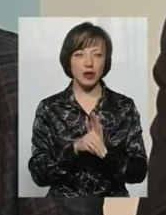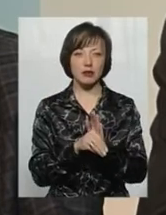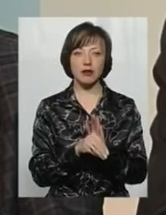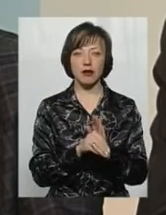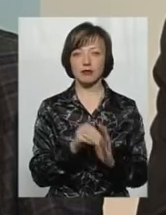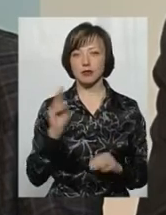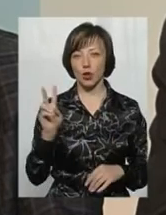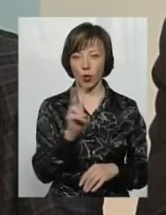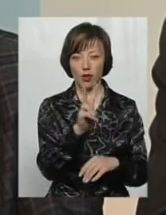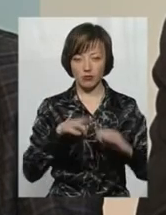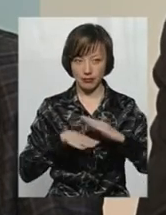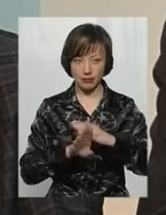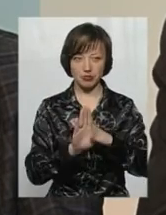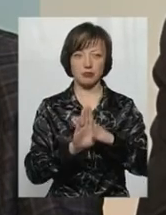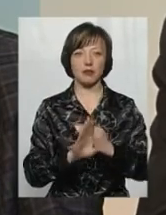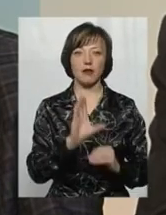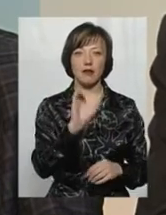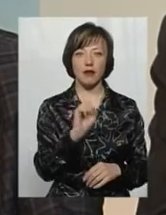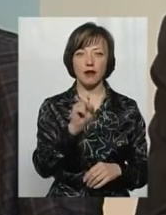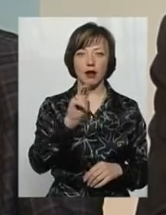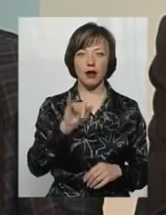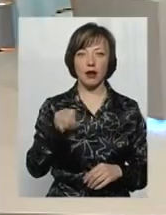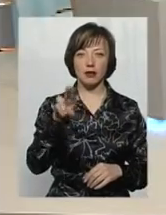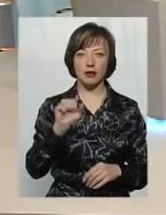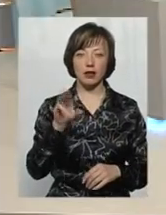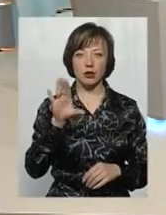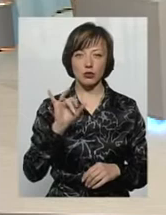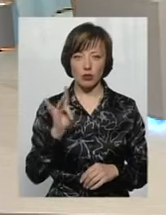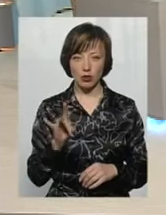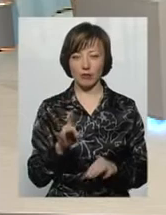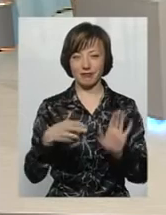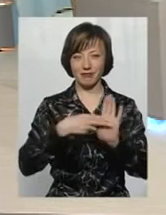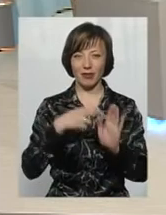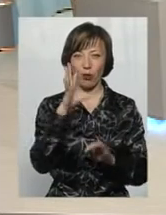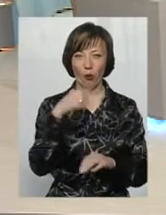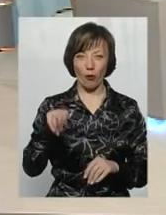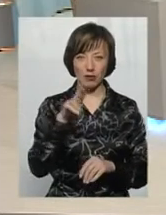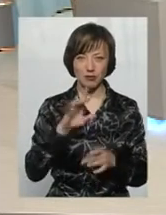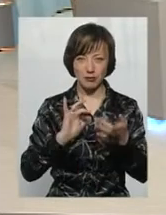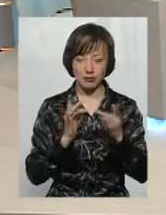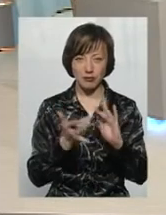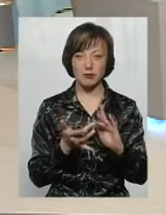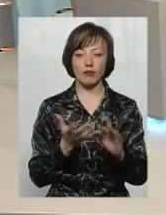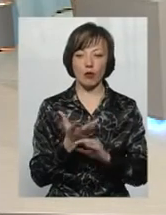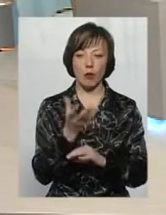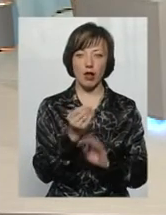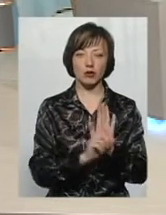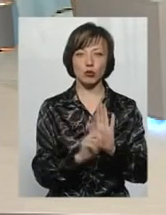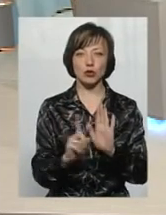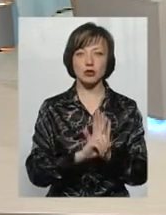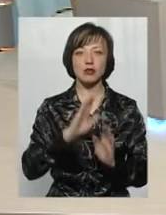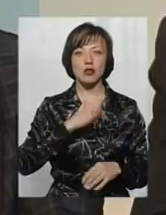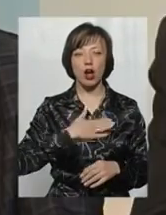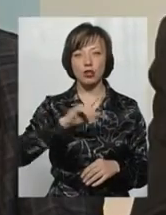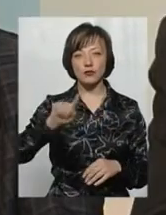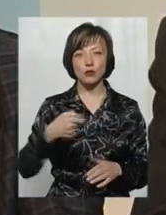на тролейбусах, паралельно QR-коди, оплата проїзду. Наша вимога